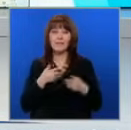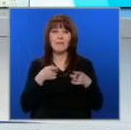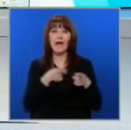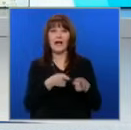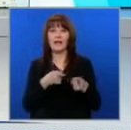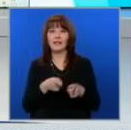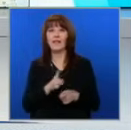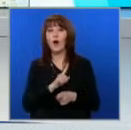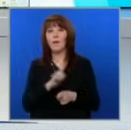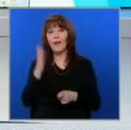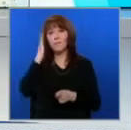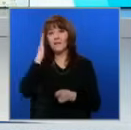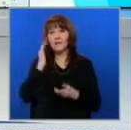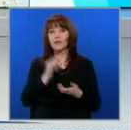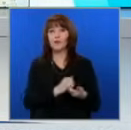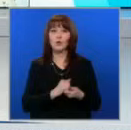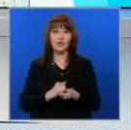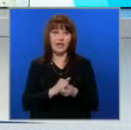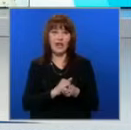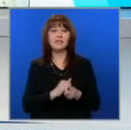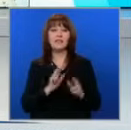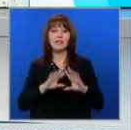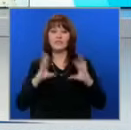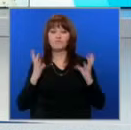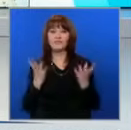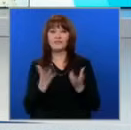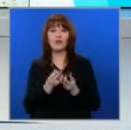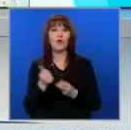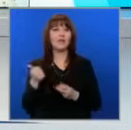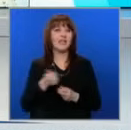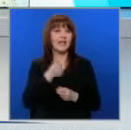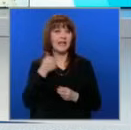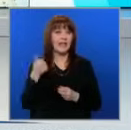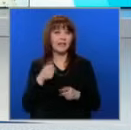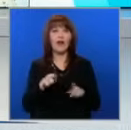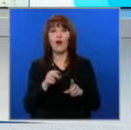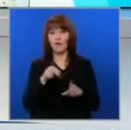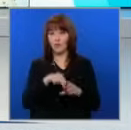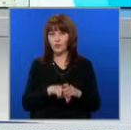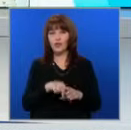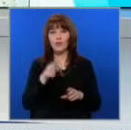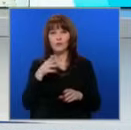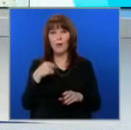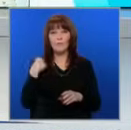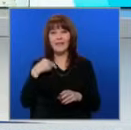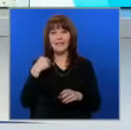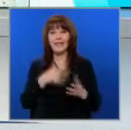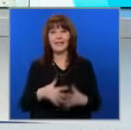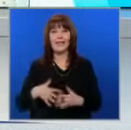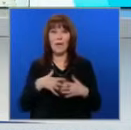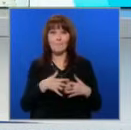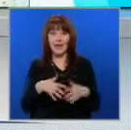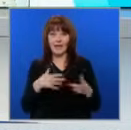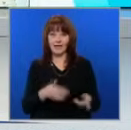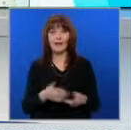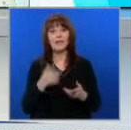на неправителствени организации, но и от страна на световни лидери, включително американския президент Джо Байден, макар знаете Вашингтон да